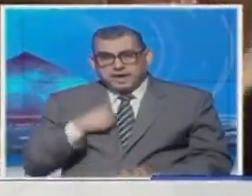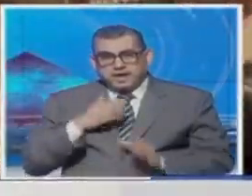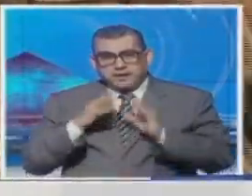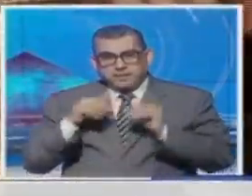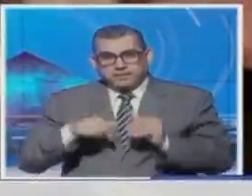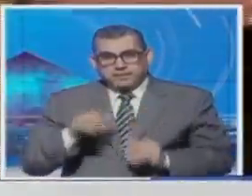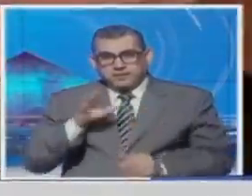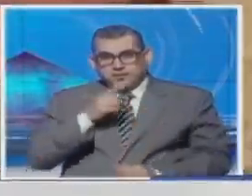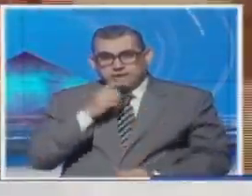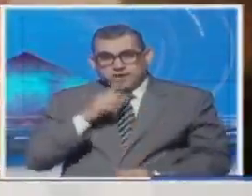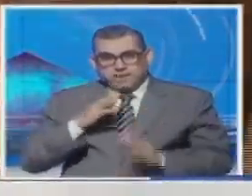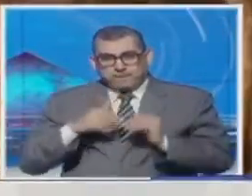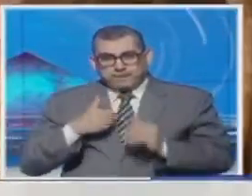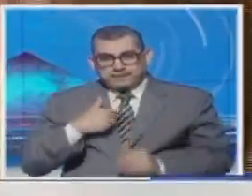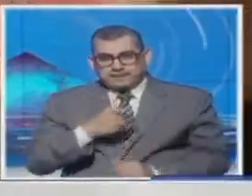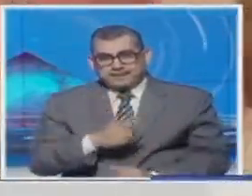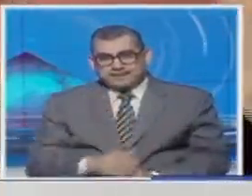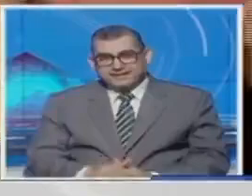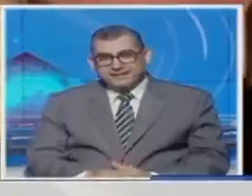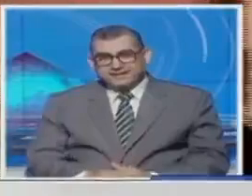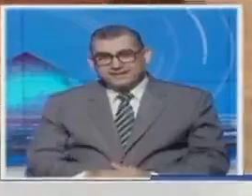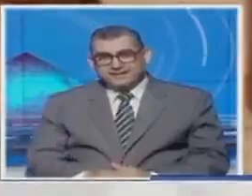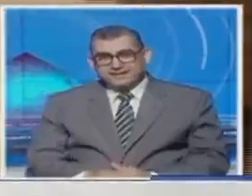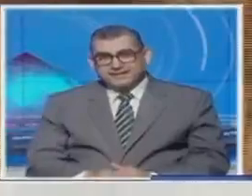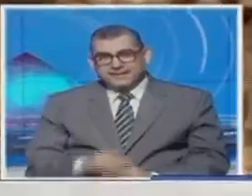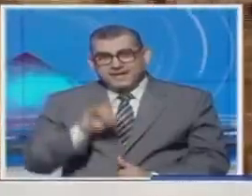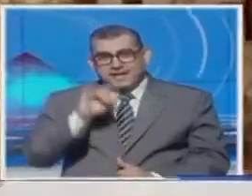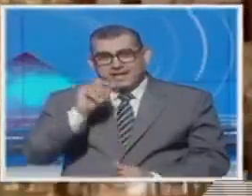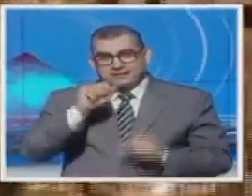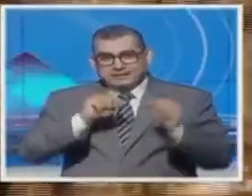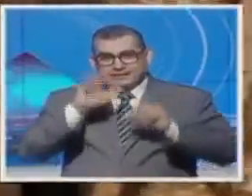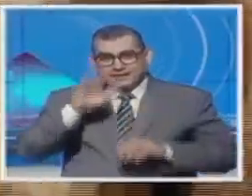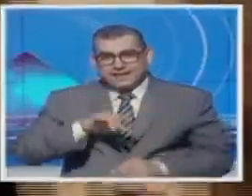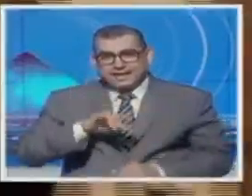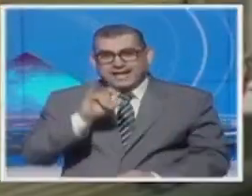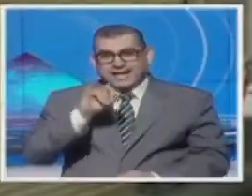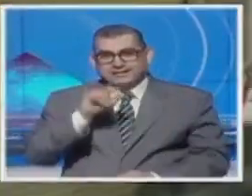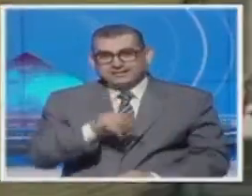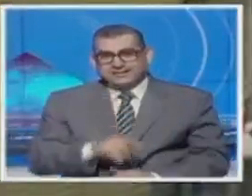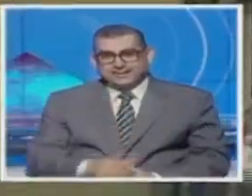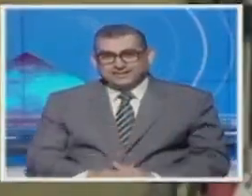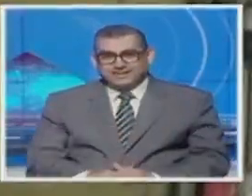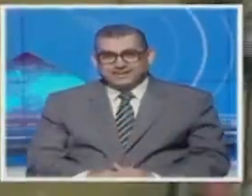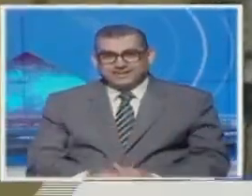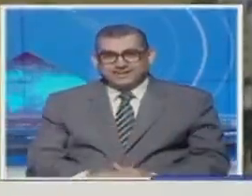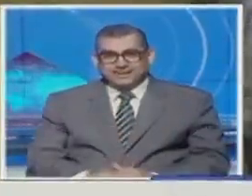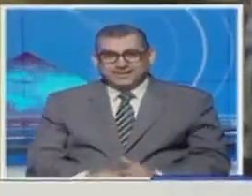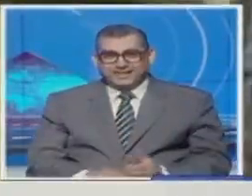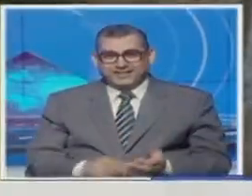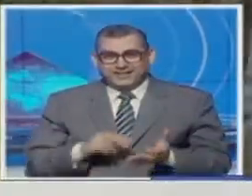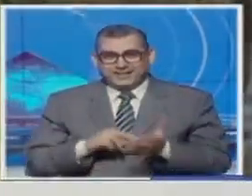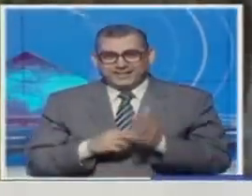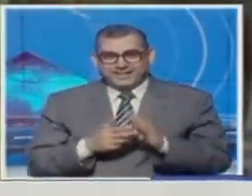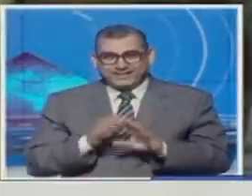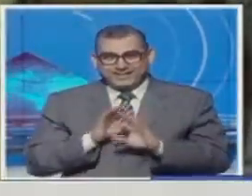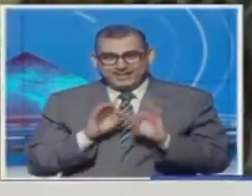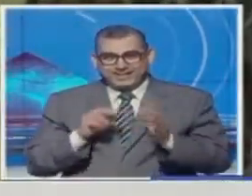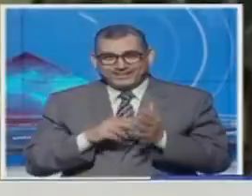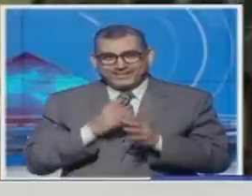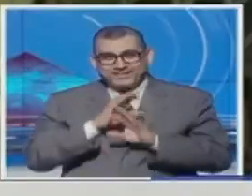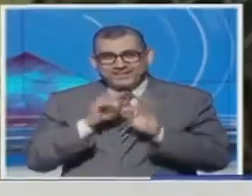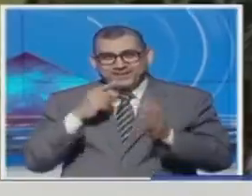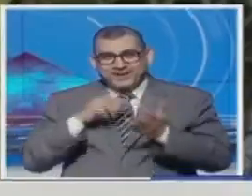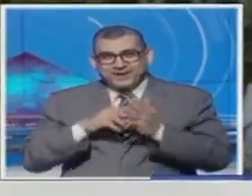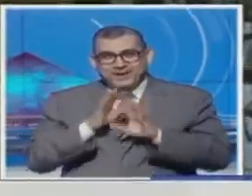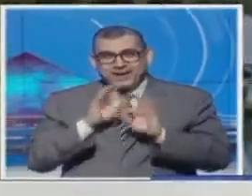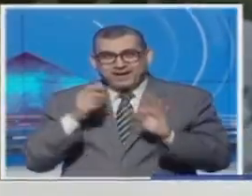150؟ طب أنا مش أجنبية، أنا مصرية. جدا. يلا 50 جنيه. 50 جنيه؟ لا أنت كده مصرية أوي شين. وفي ذلك النوع من السياحة وعن